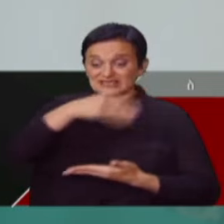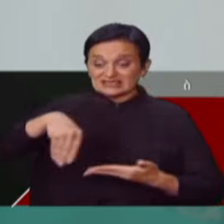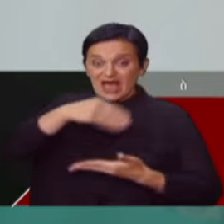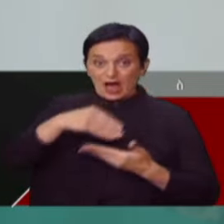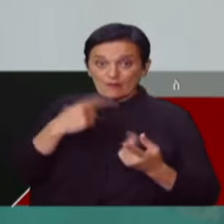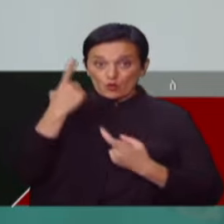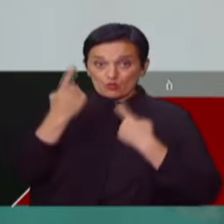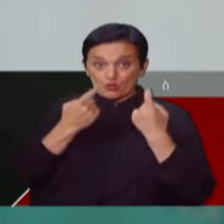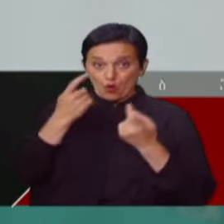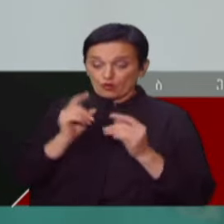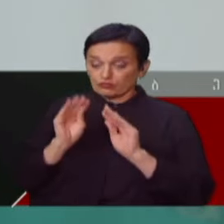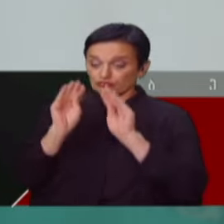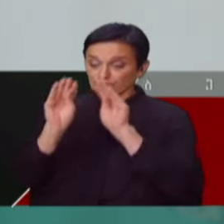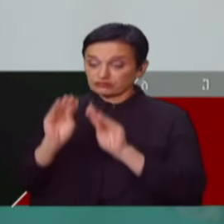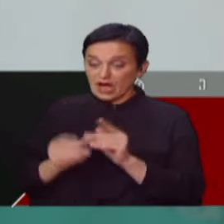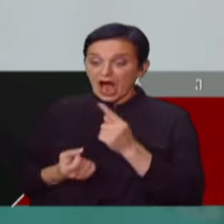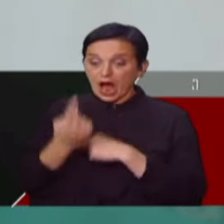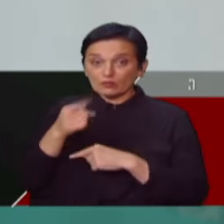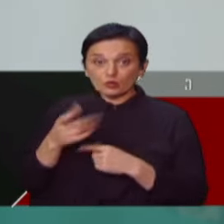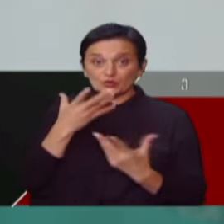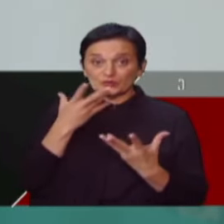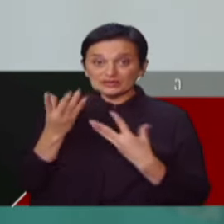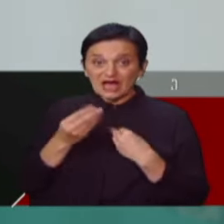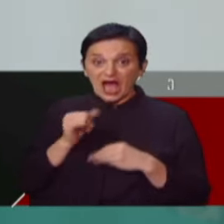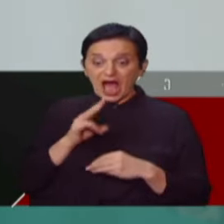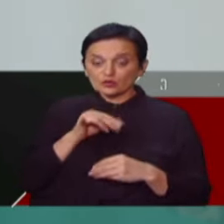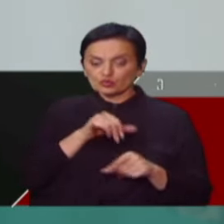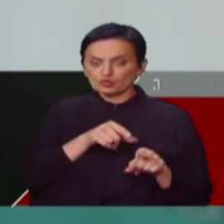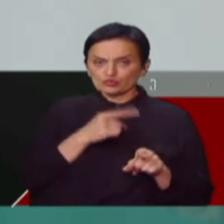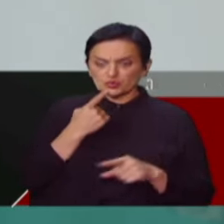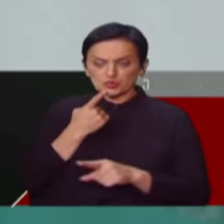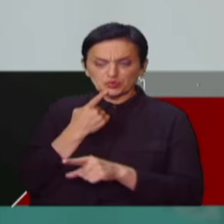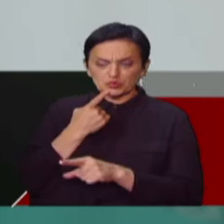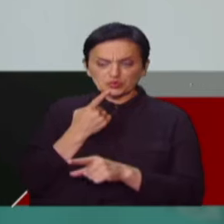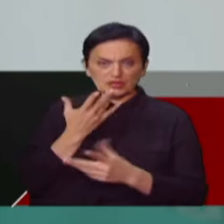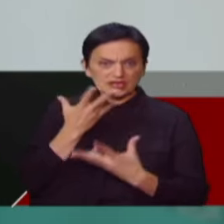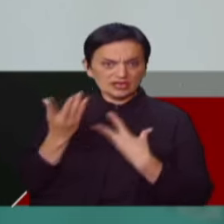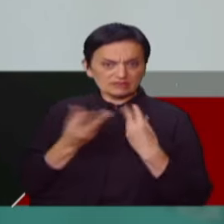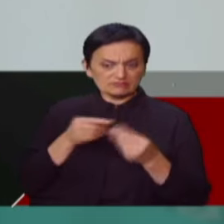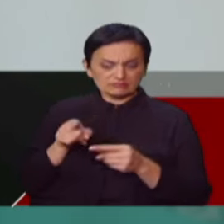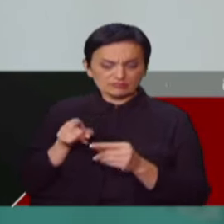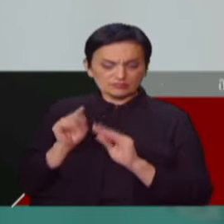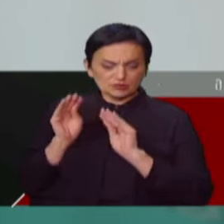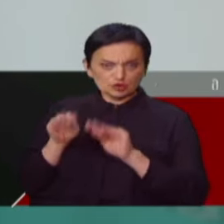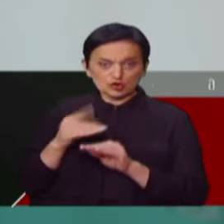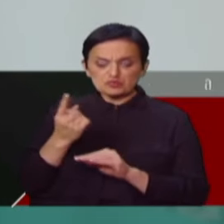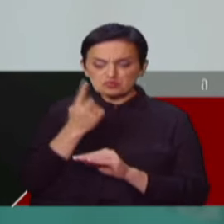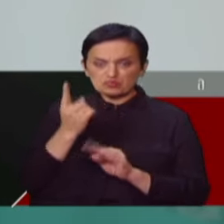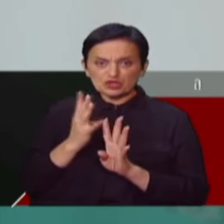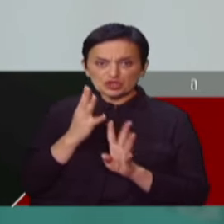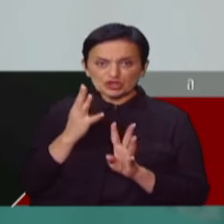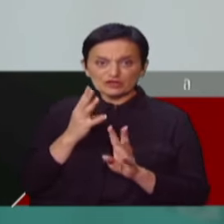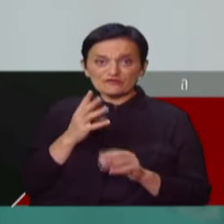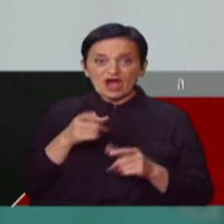მისცეთ ვებგვერდზე, რომელიც აღმოჩნდა, რომ თაღლითური, ან მას ეჭვი გაუჩნდა, რომ თაღლითურ ყალბ ვებგვერდზე შეიყვანა, პირველ რიგში